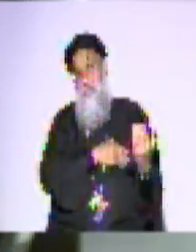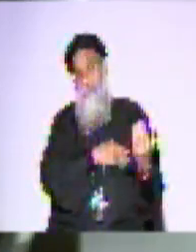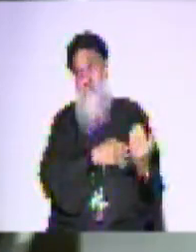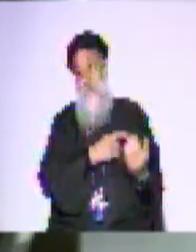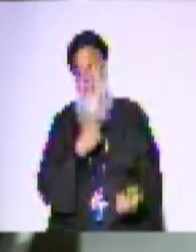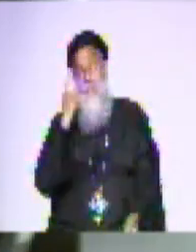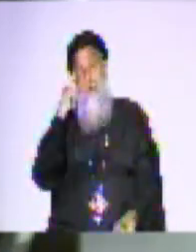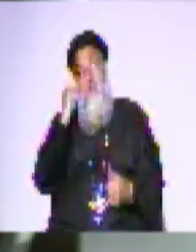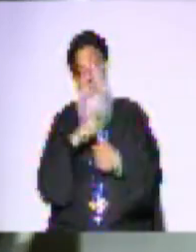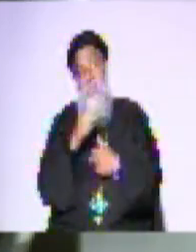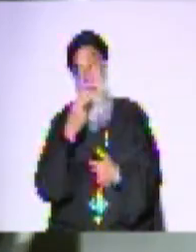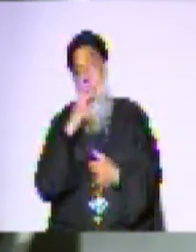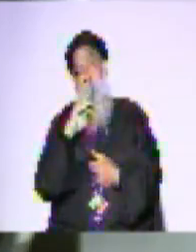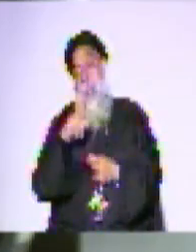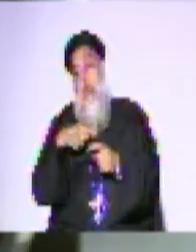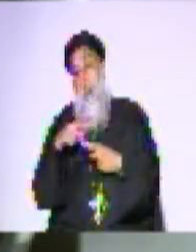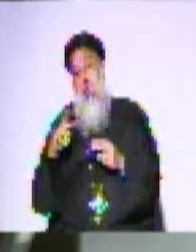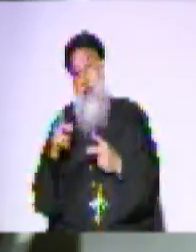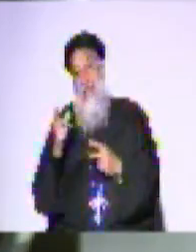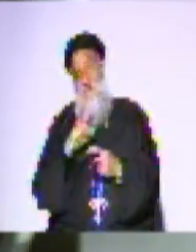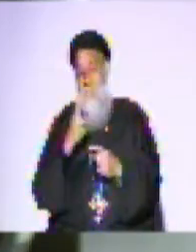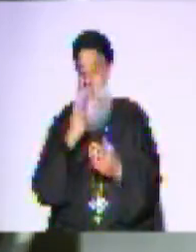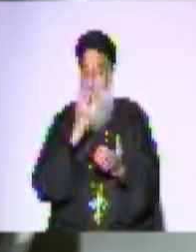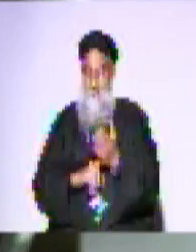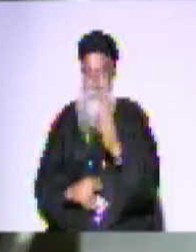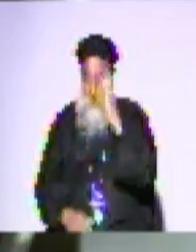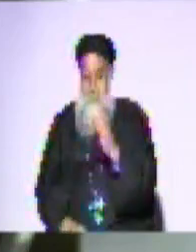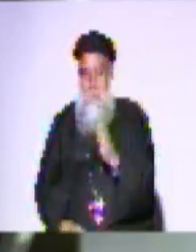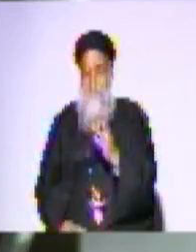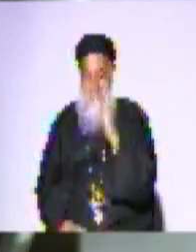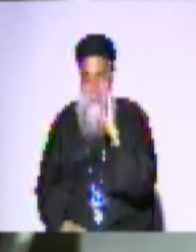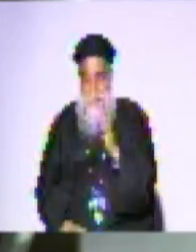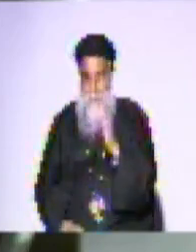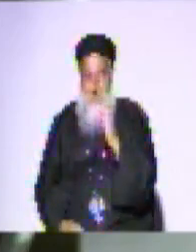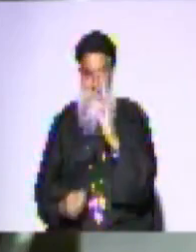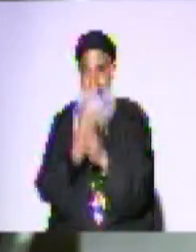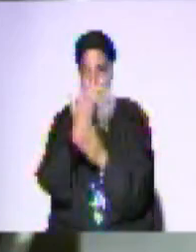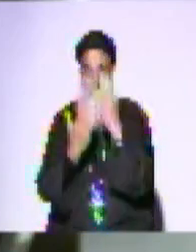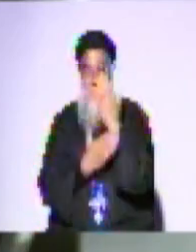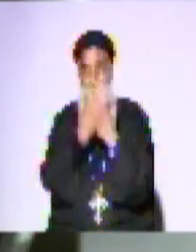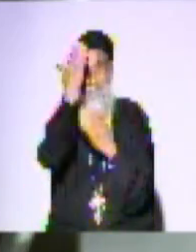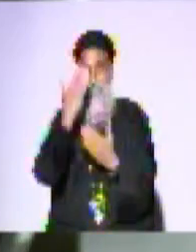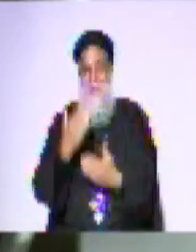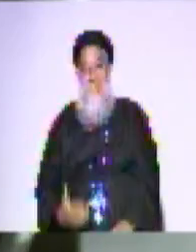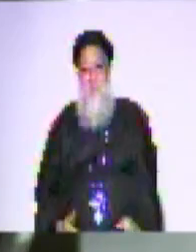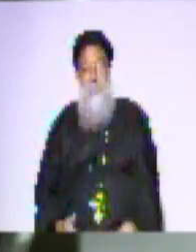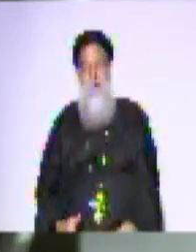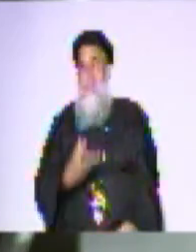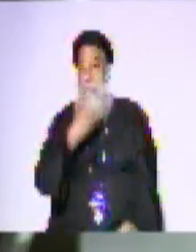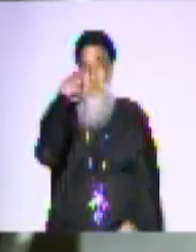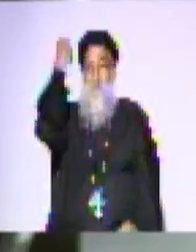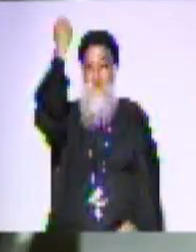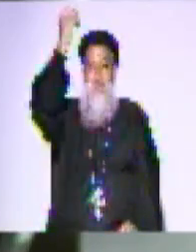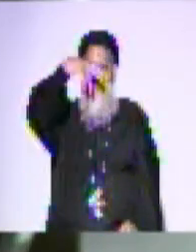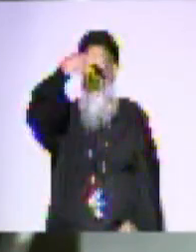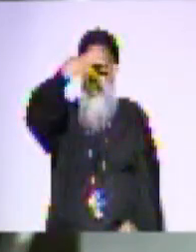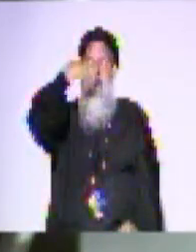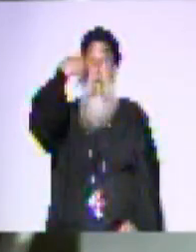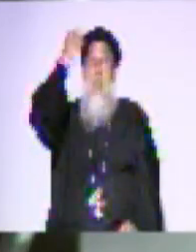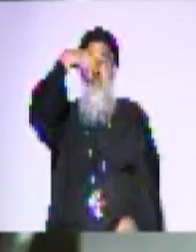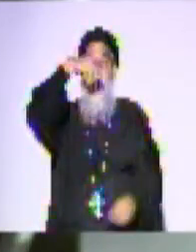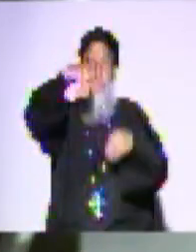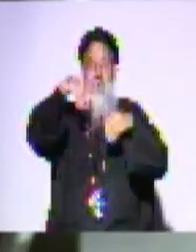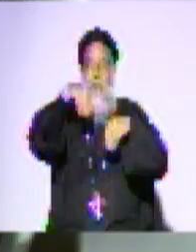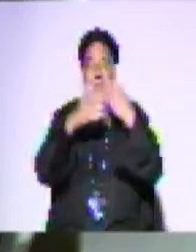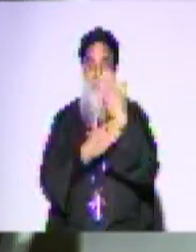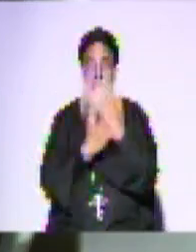إن المية تلد ولادة جديدة وتعطي خليقة جديدة طب ما فيش إيمان يبقى خلاص